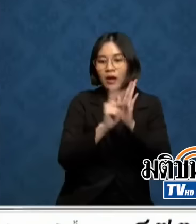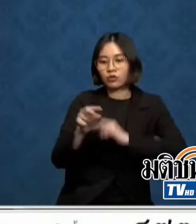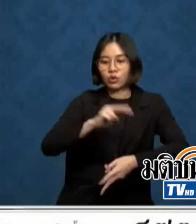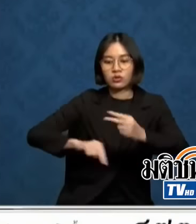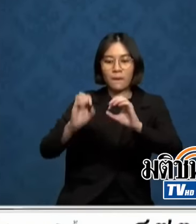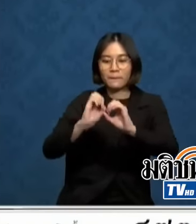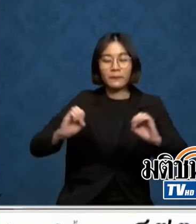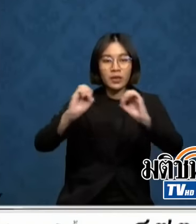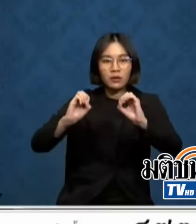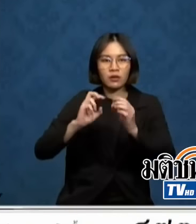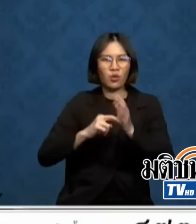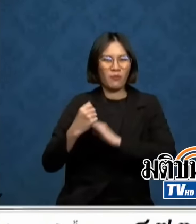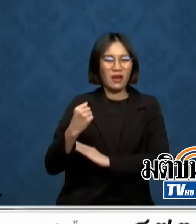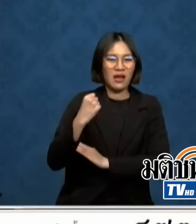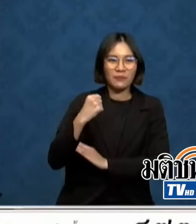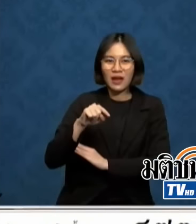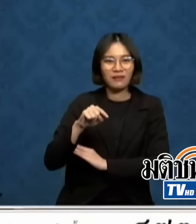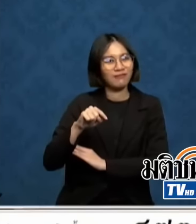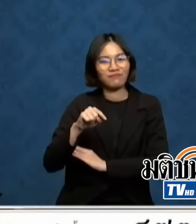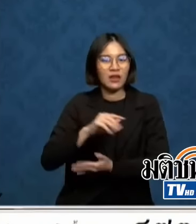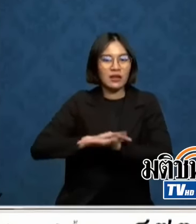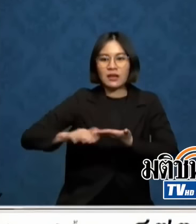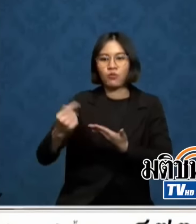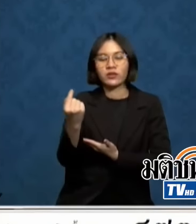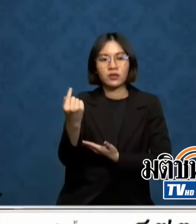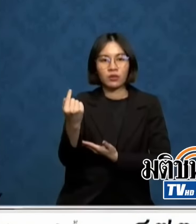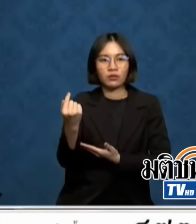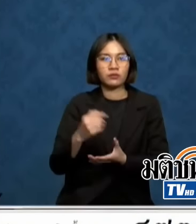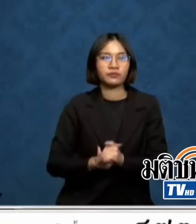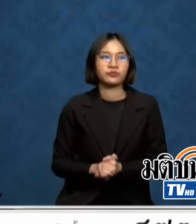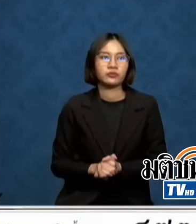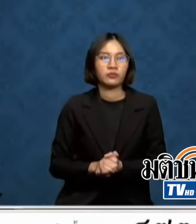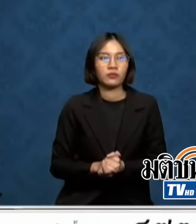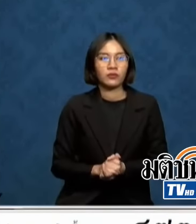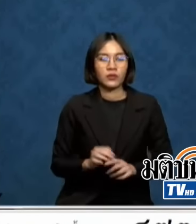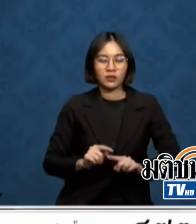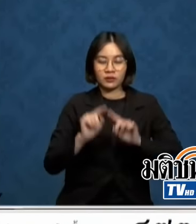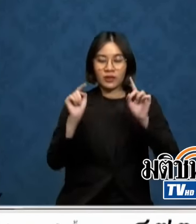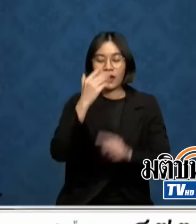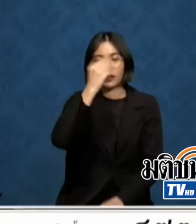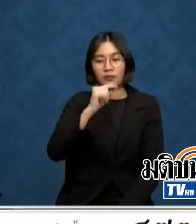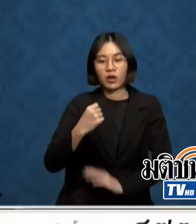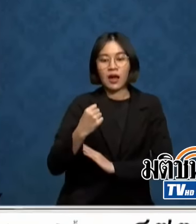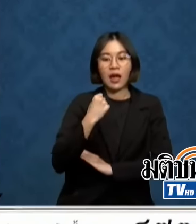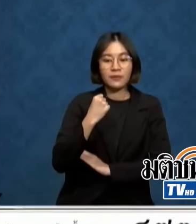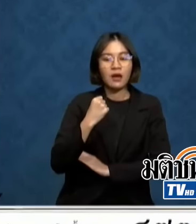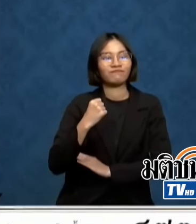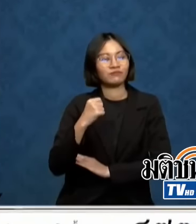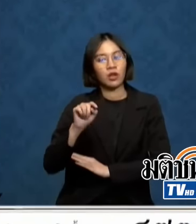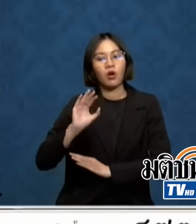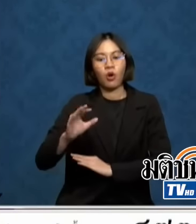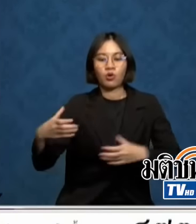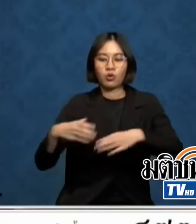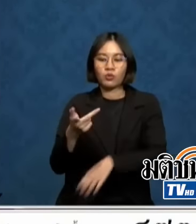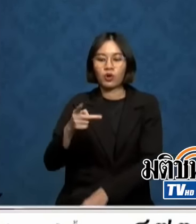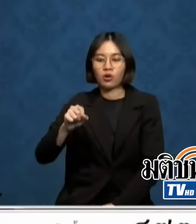หมายนับเป็นการใช้อำนาจที่เบ็ดเสร็จเด็ดขาดอย่างไม่น่าเชื่อแต่แม้ว่าอำนาจที่เบ็ดเสร็จเด็ดขาด